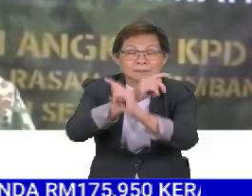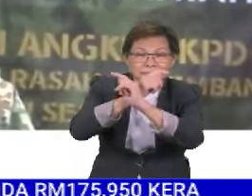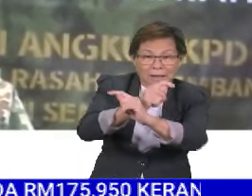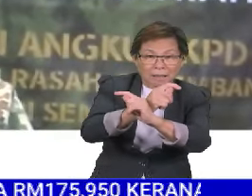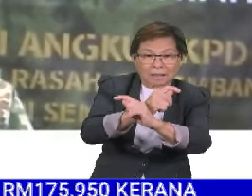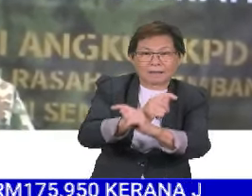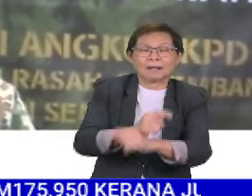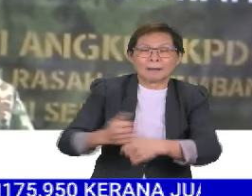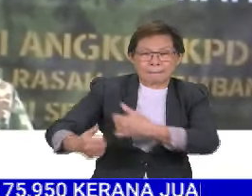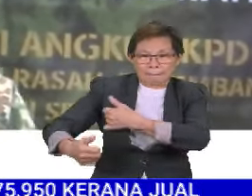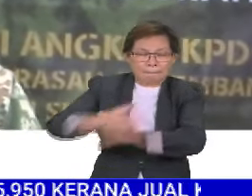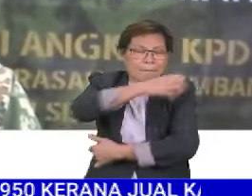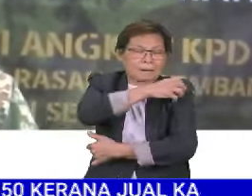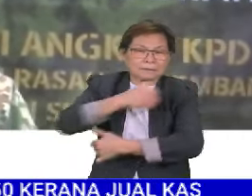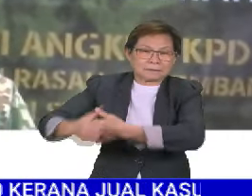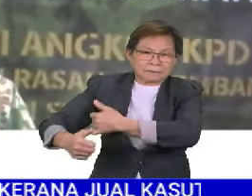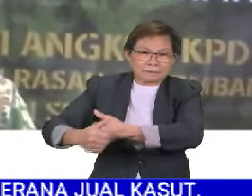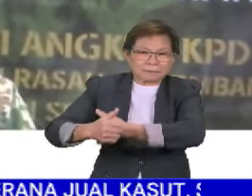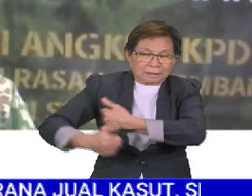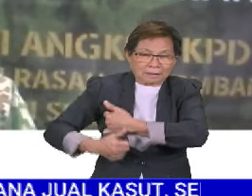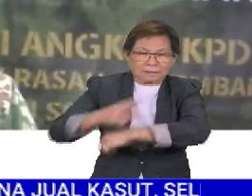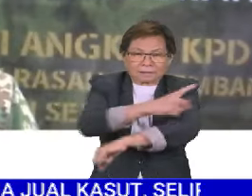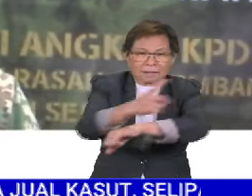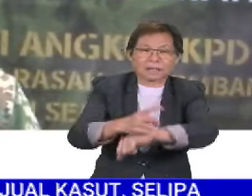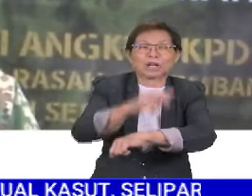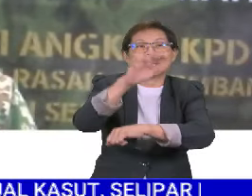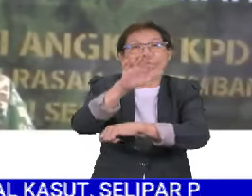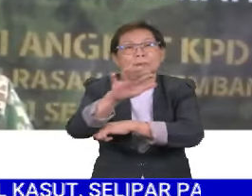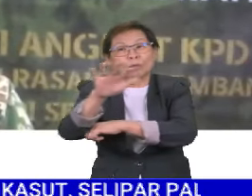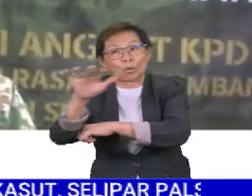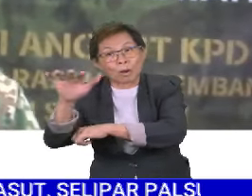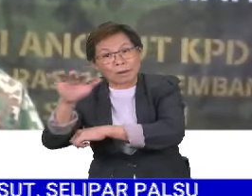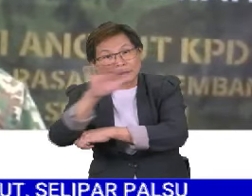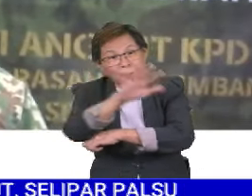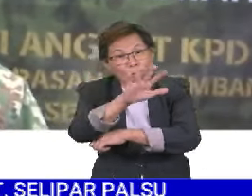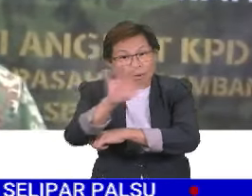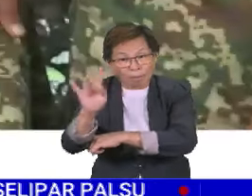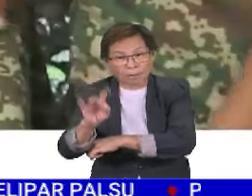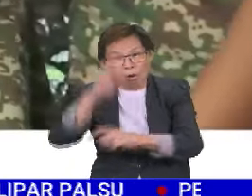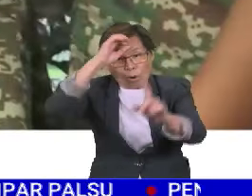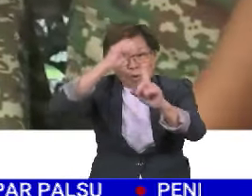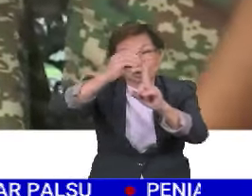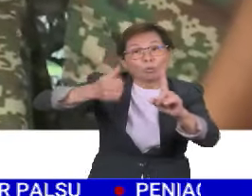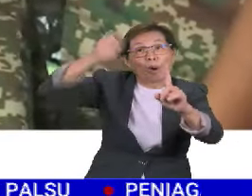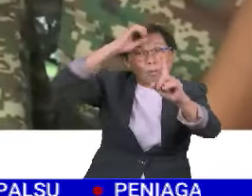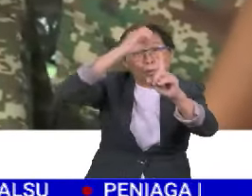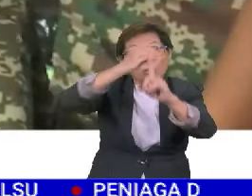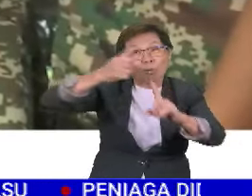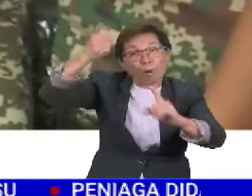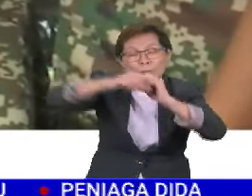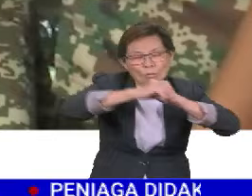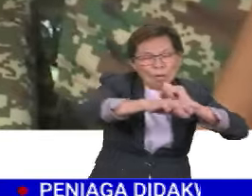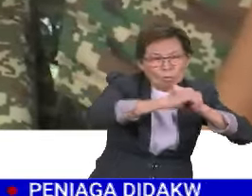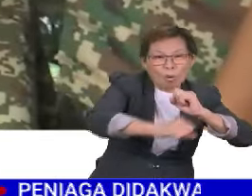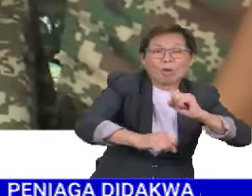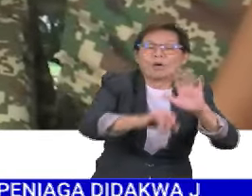Panglima Tentera Darat yang ke-28. Di mana kita punya objektif utama adalah untuk mempromosikan imej